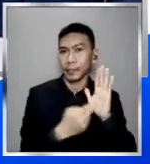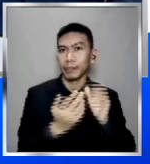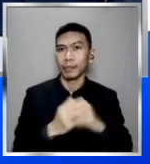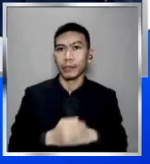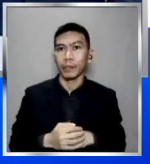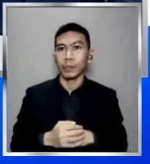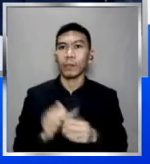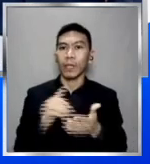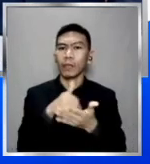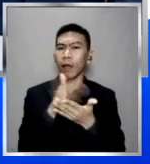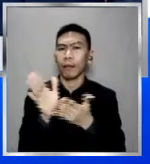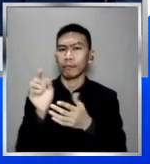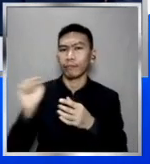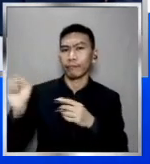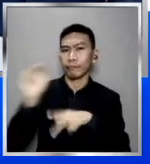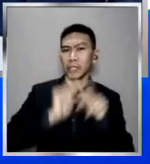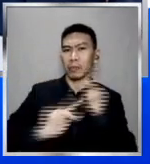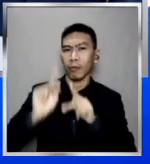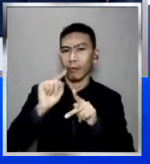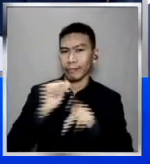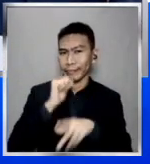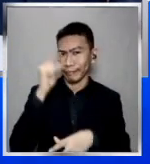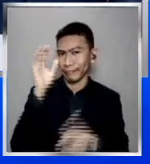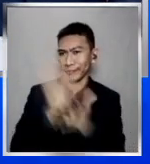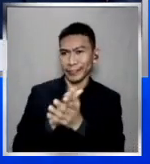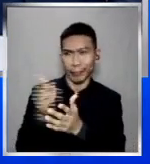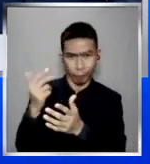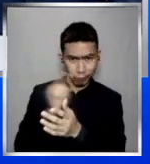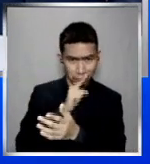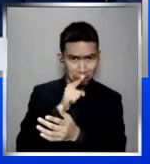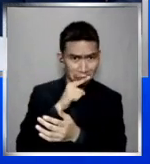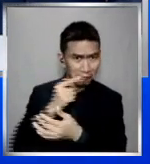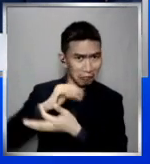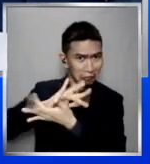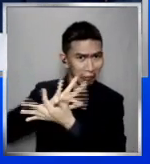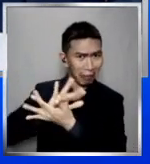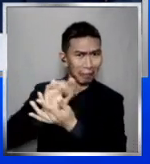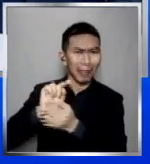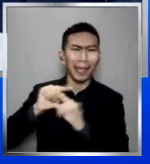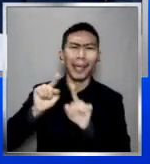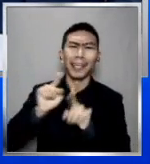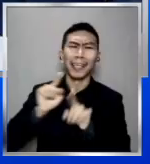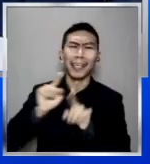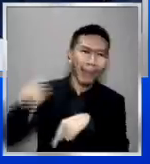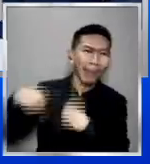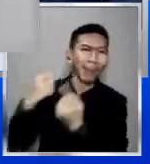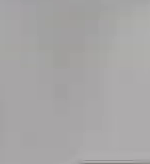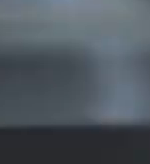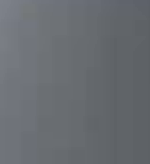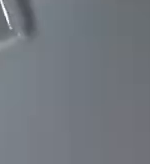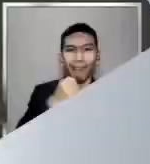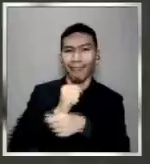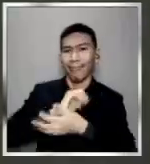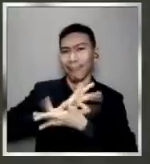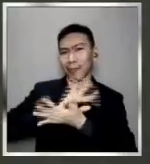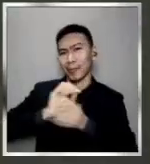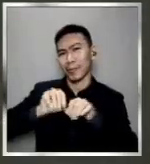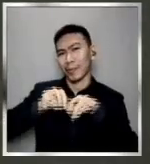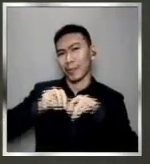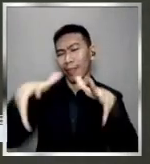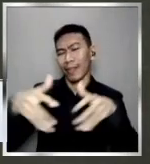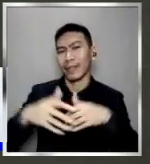rin naniniwalang may COVID-19 kahit mahigit isang taon na ang pandemya. Nakatutok si Marie Zumali.